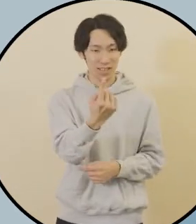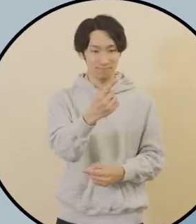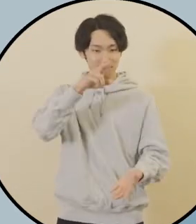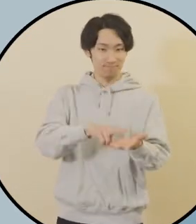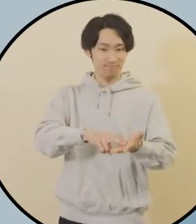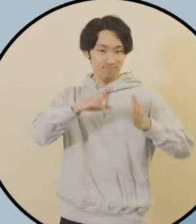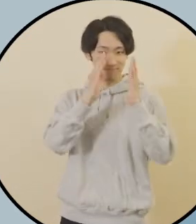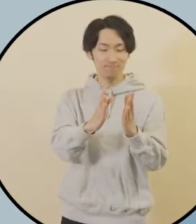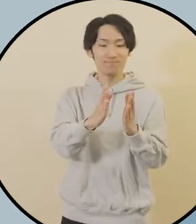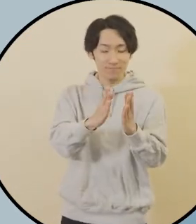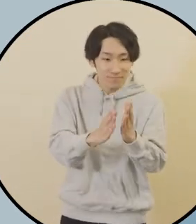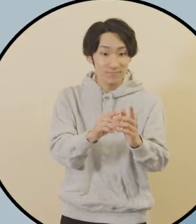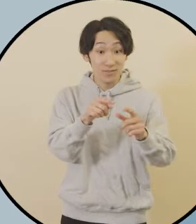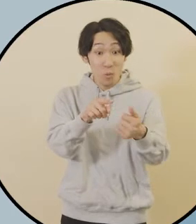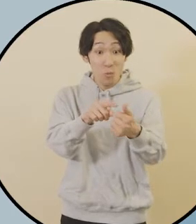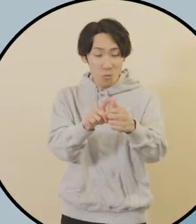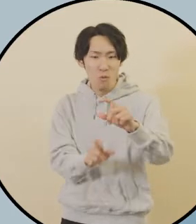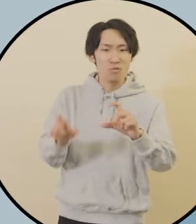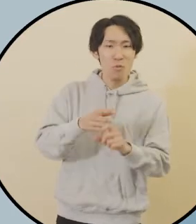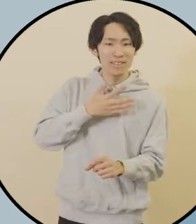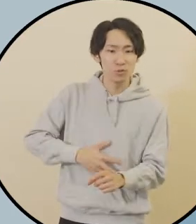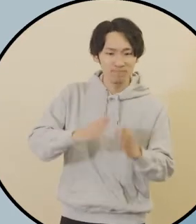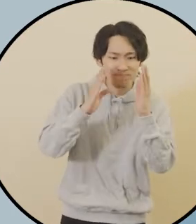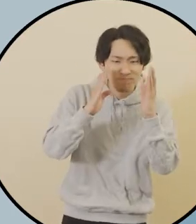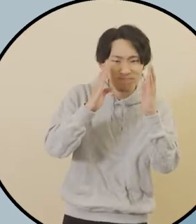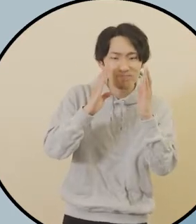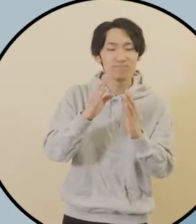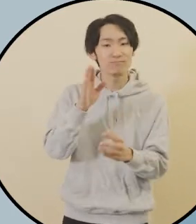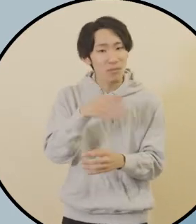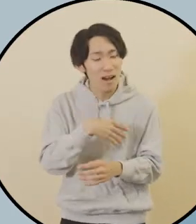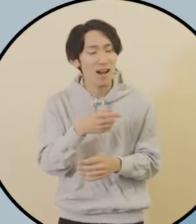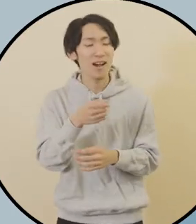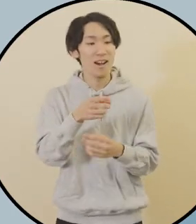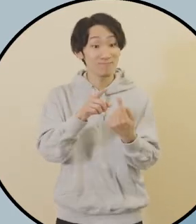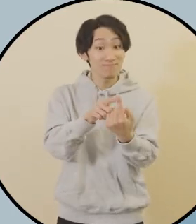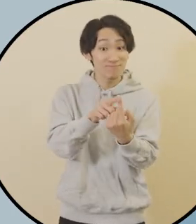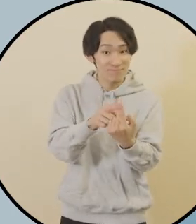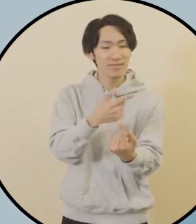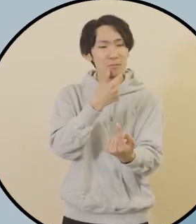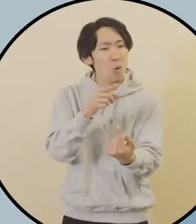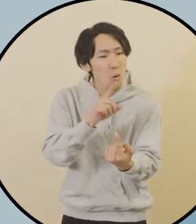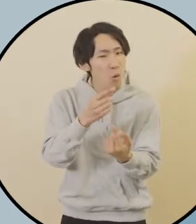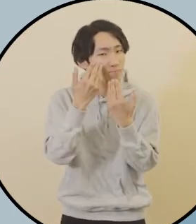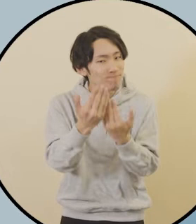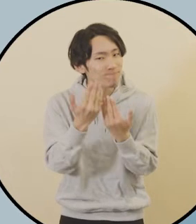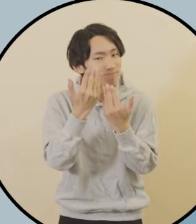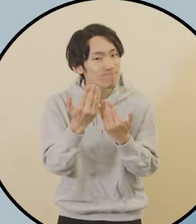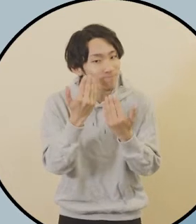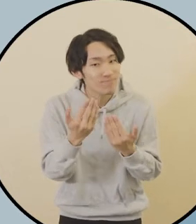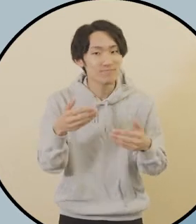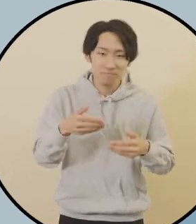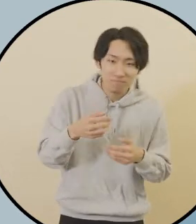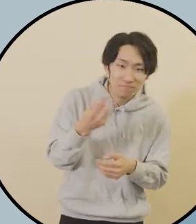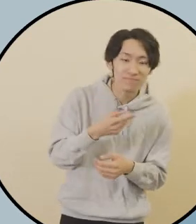特定の日を決めてその人をよりよく知るための作業とかの人の希望を聞いてあげる